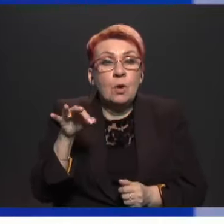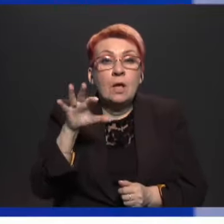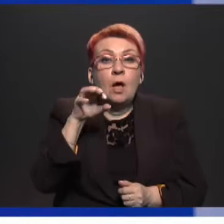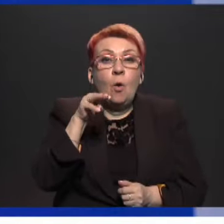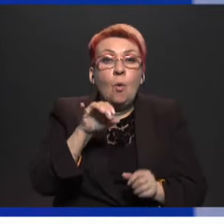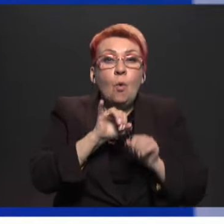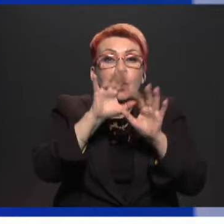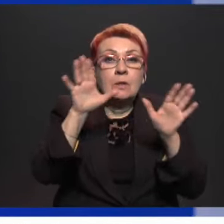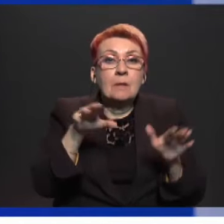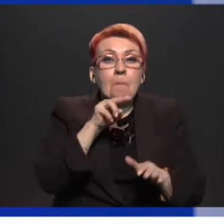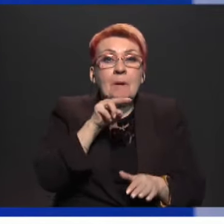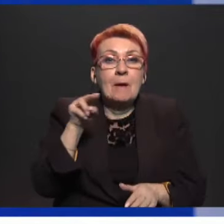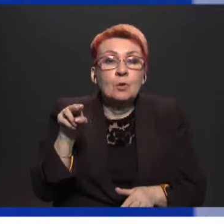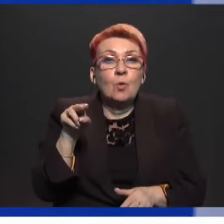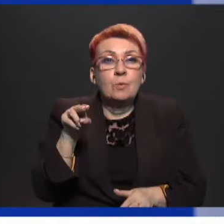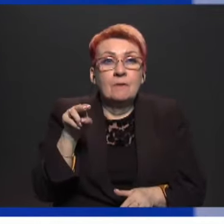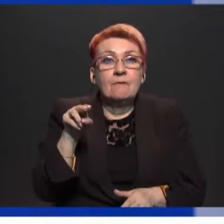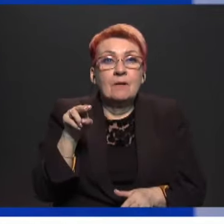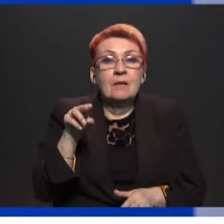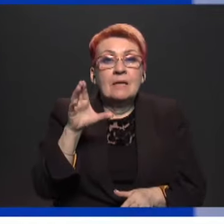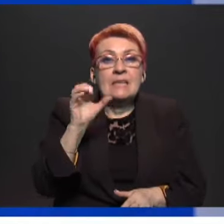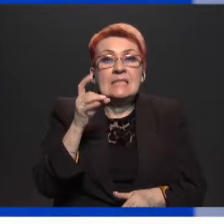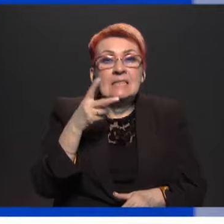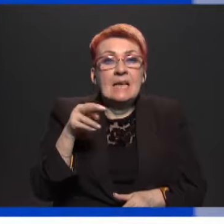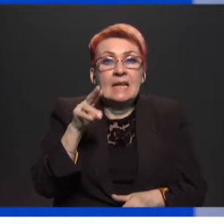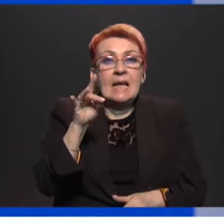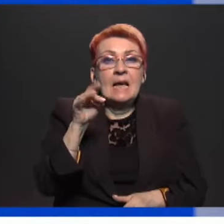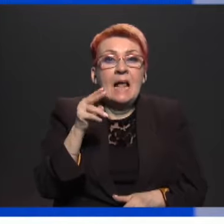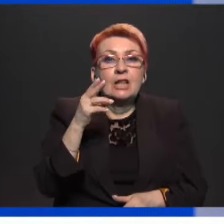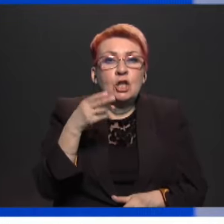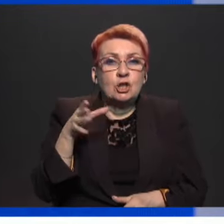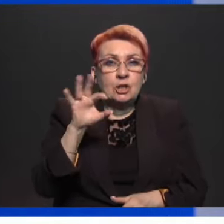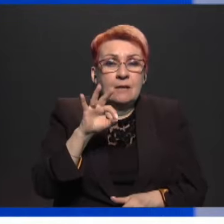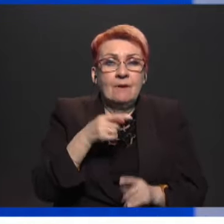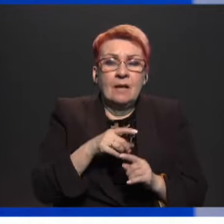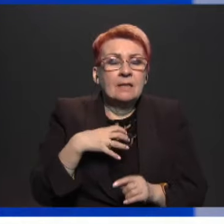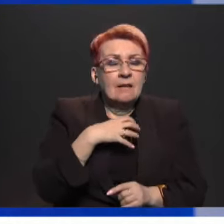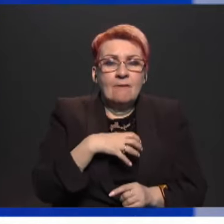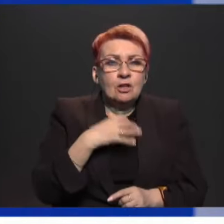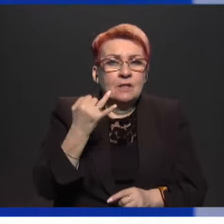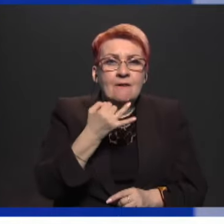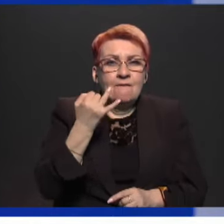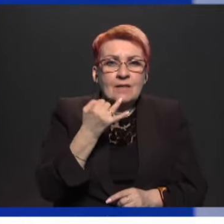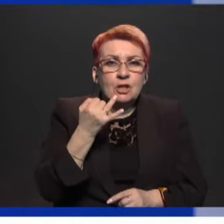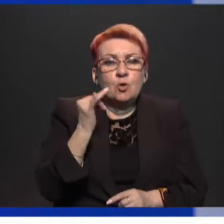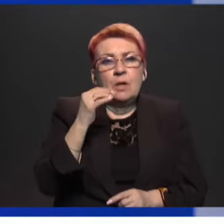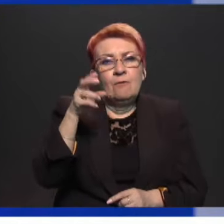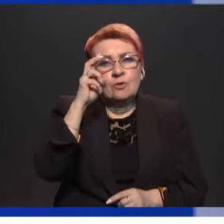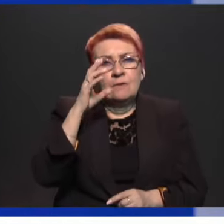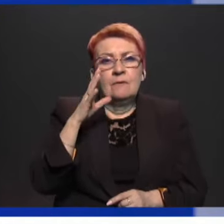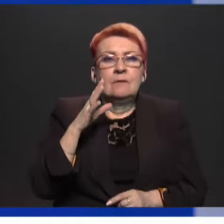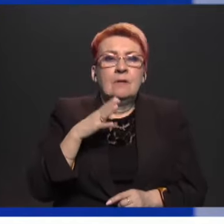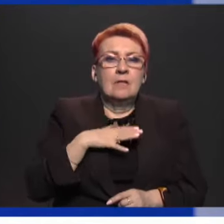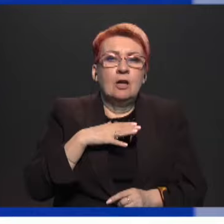Сергия Радонежского, пожалуйста. Да, это очень важное в истории нашей страны, государственности